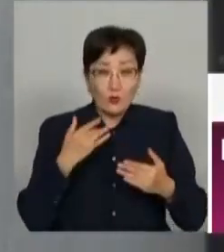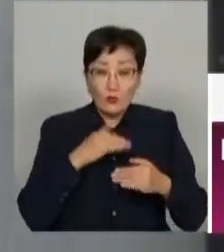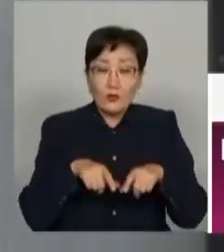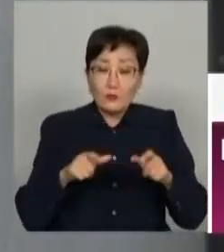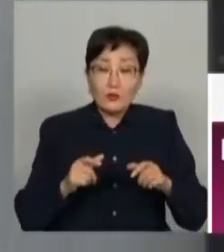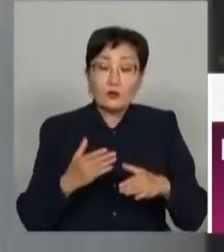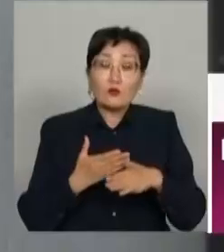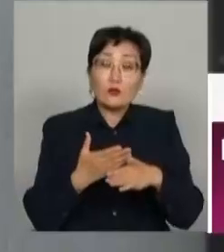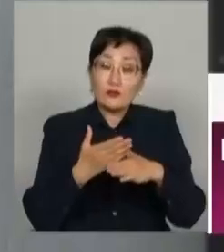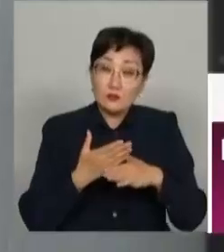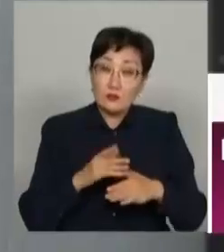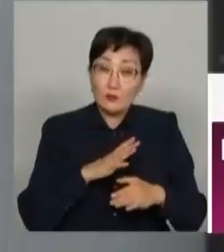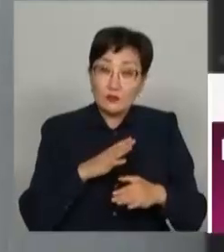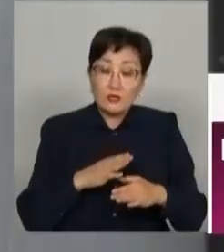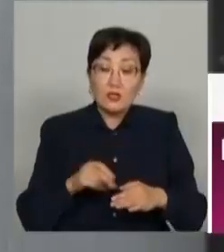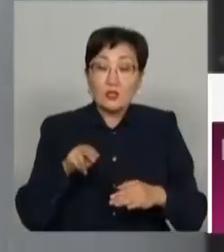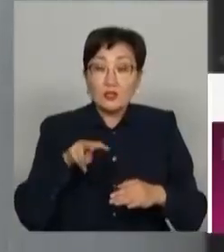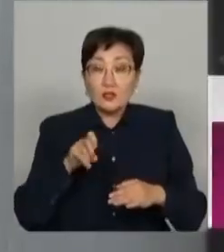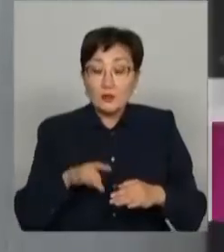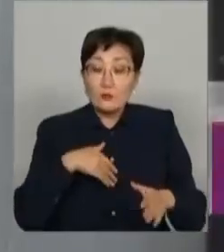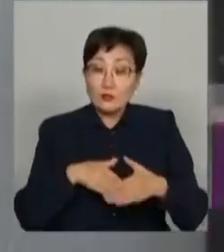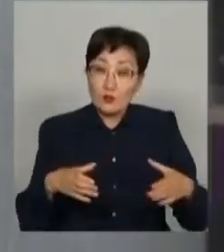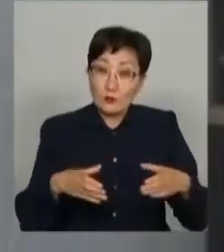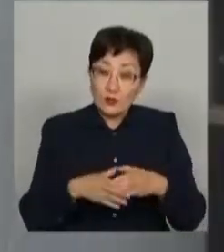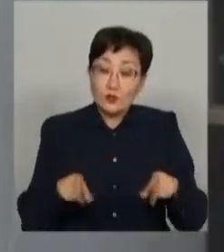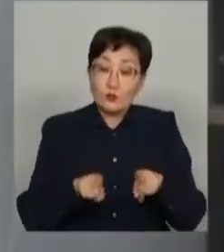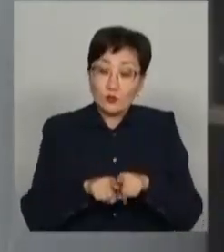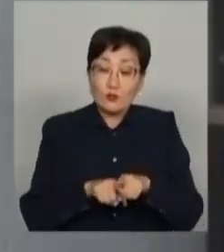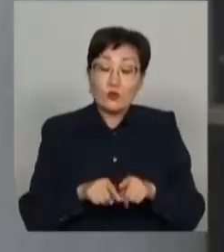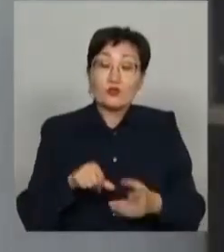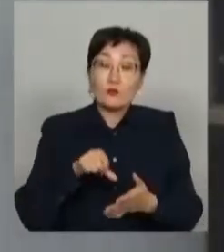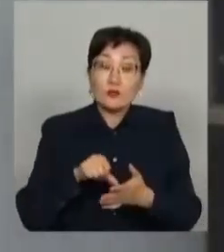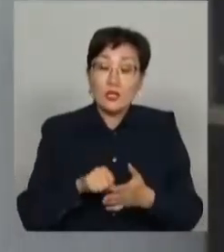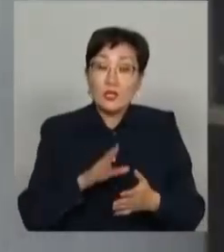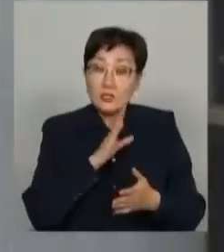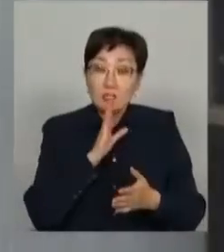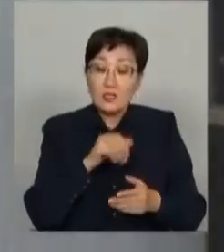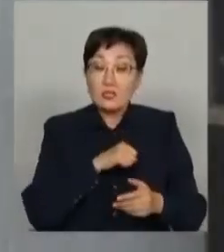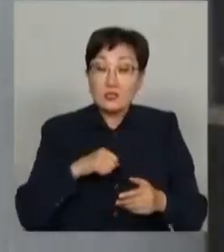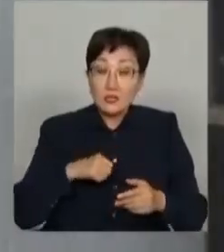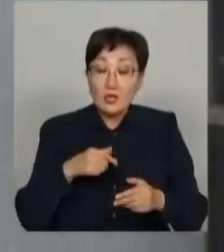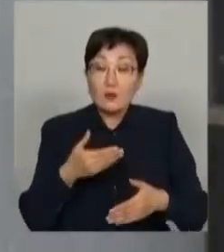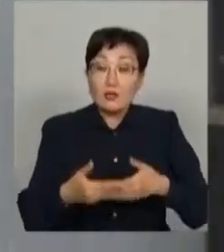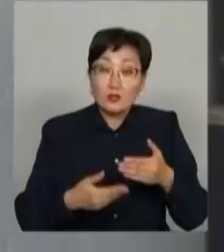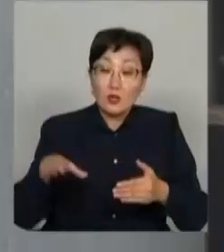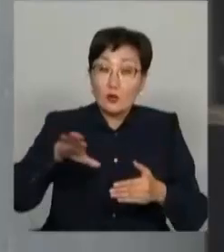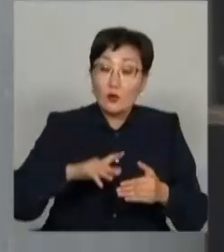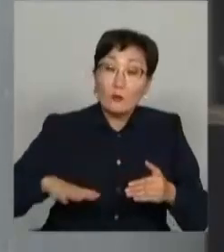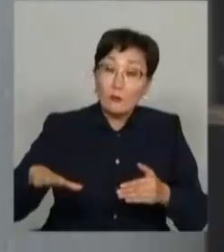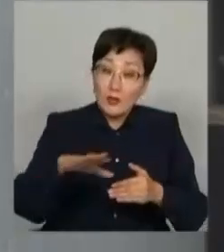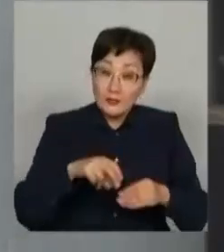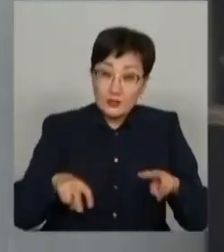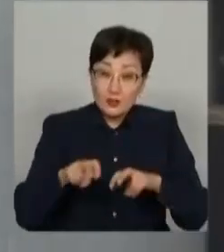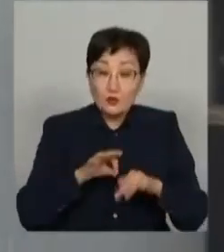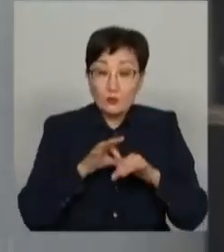көмектесті. Ауыл адамдары шықты. Лидер кезет еріктілерде жүрді. Қыздардың өзі тауға жаяу көтеріліп, қыз кетуі мүмкін деген жердің бәрін